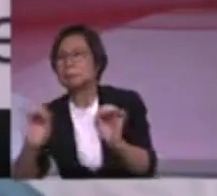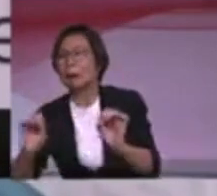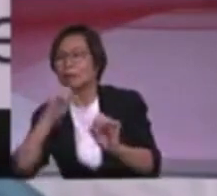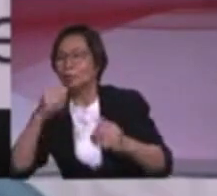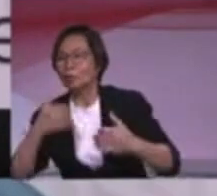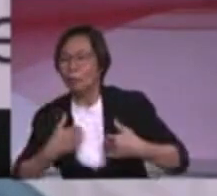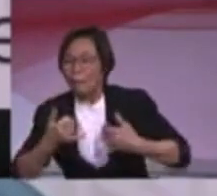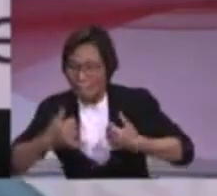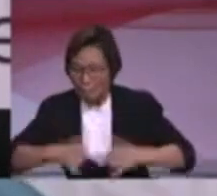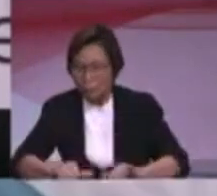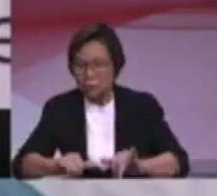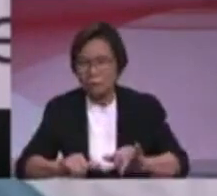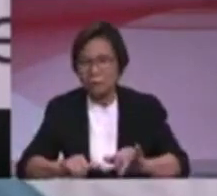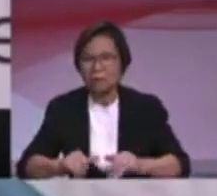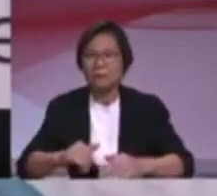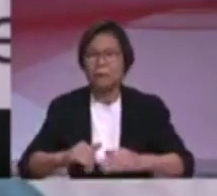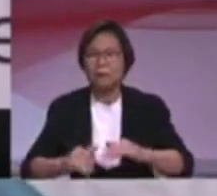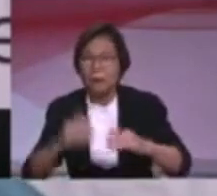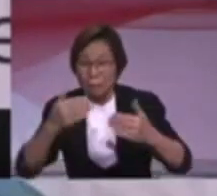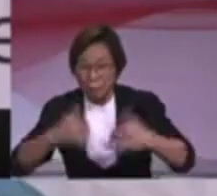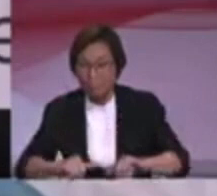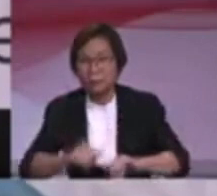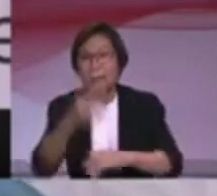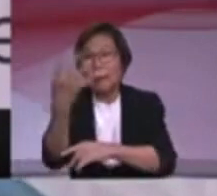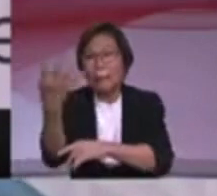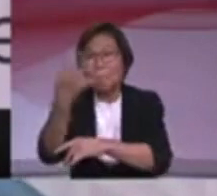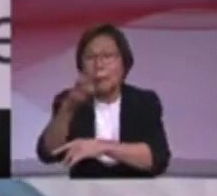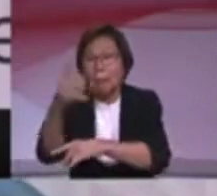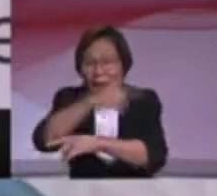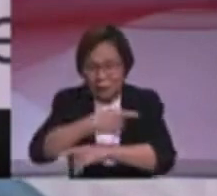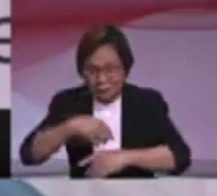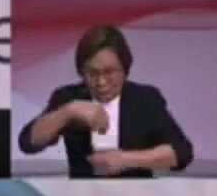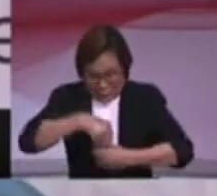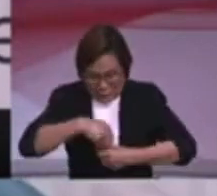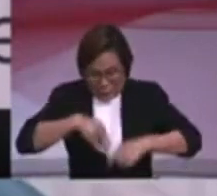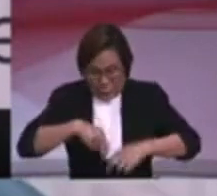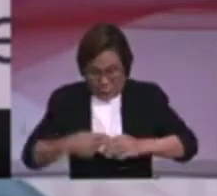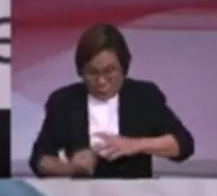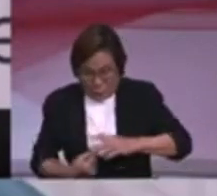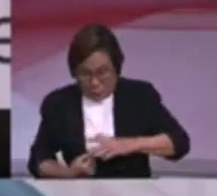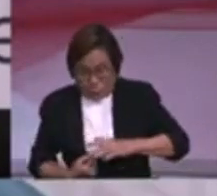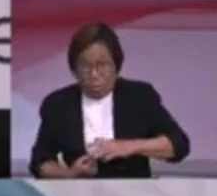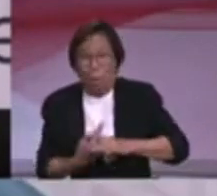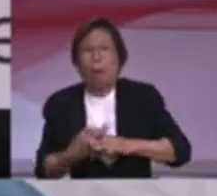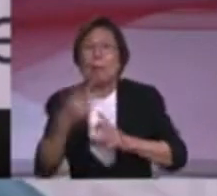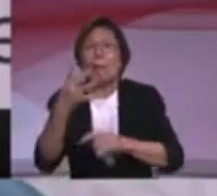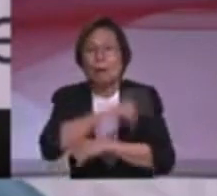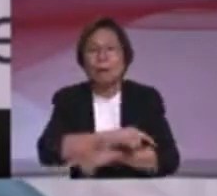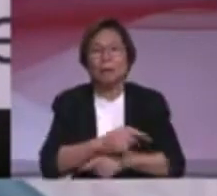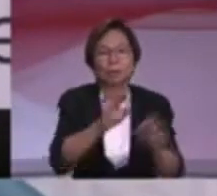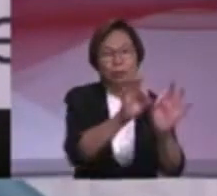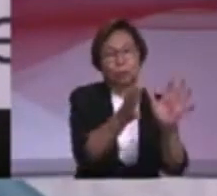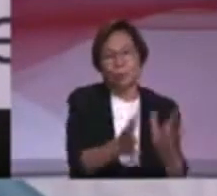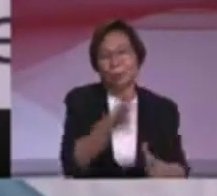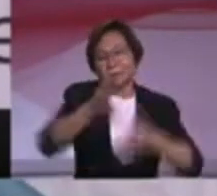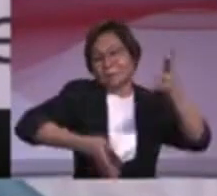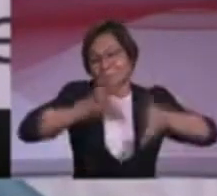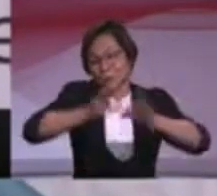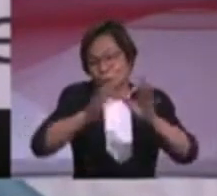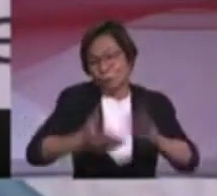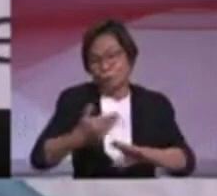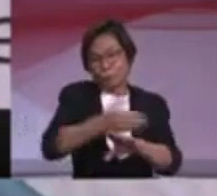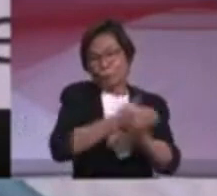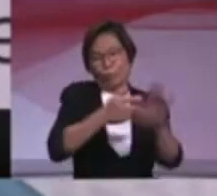tempoh inkubasi untuk tempoh 14 hari. Yang jurubahasa juga dikesan positif, iaitu sebelum